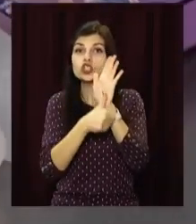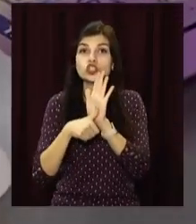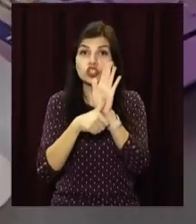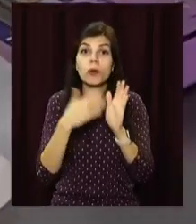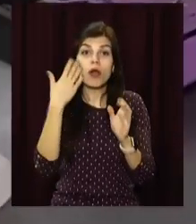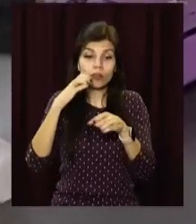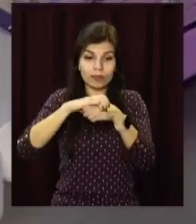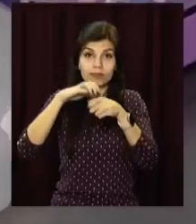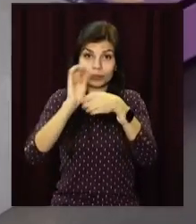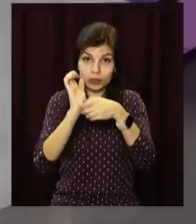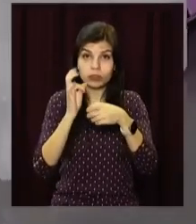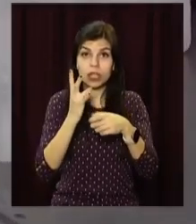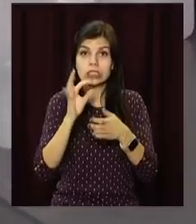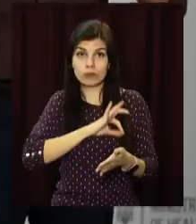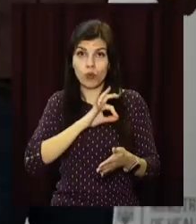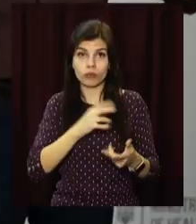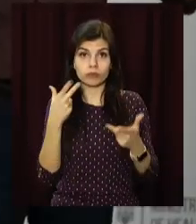після відкриття.